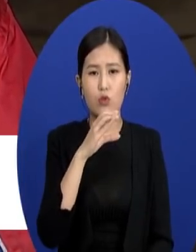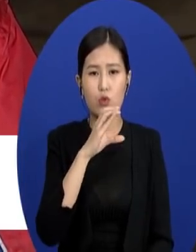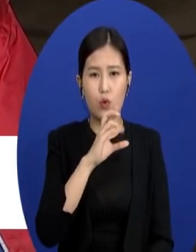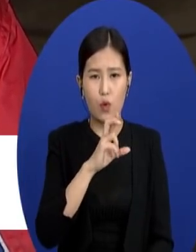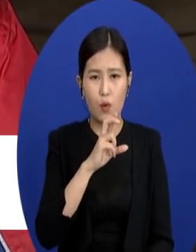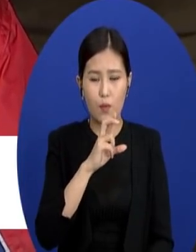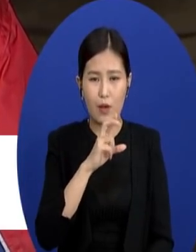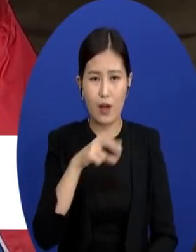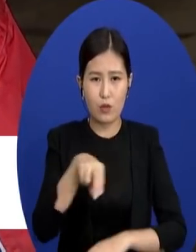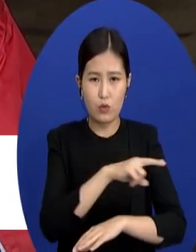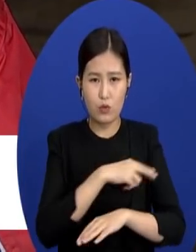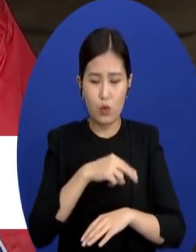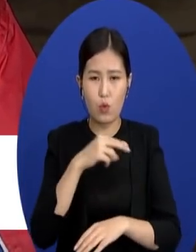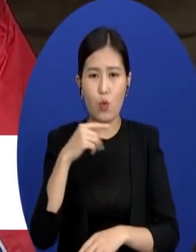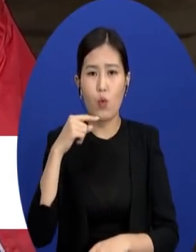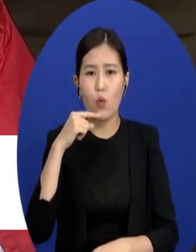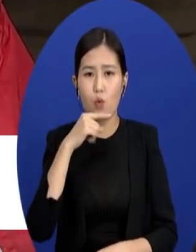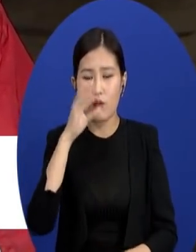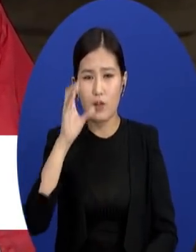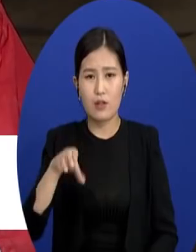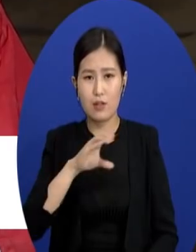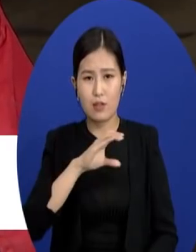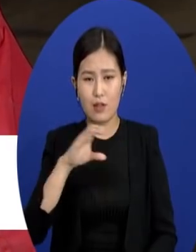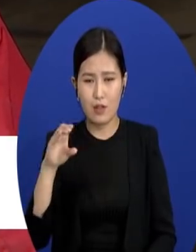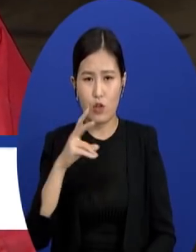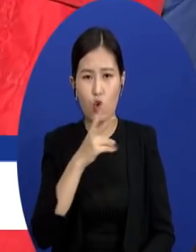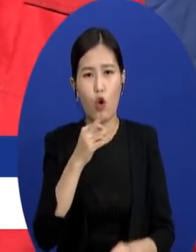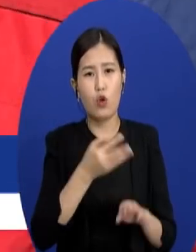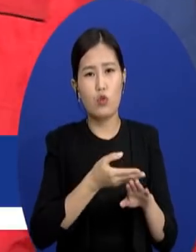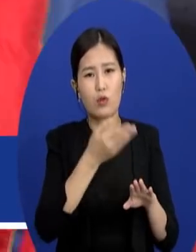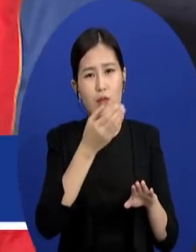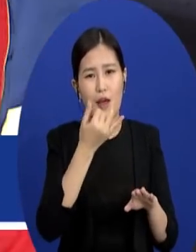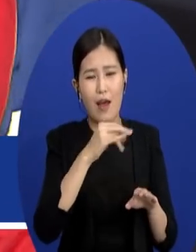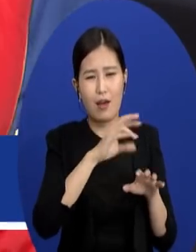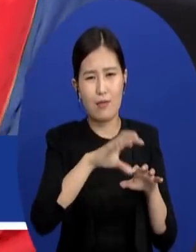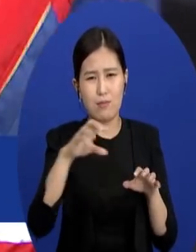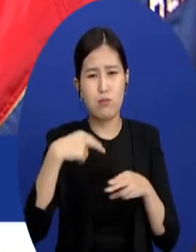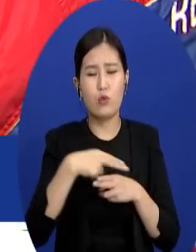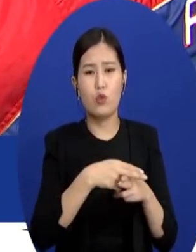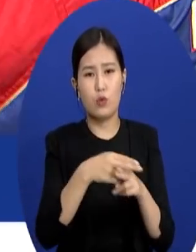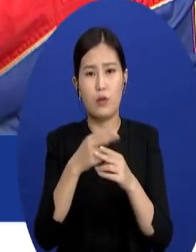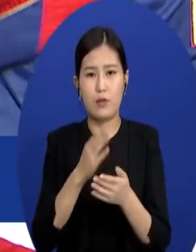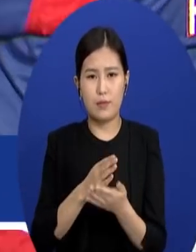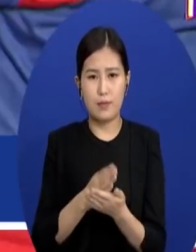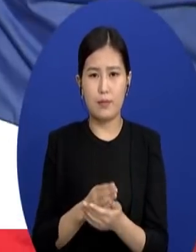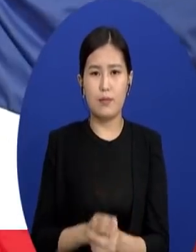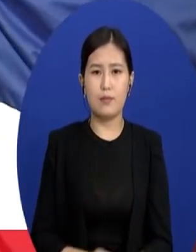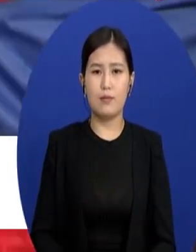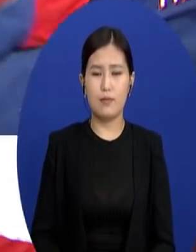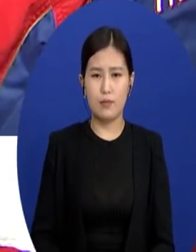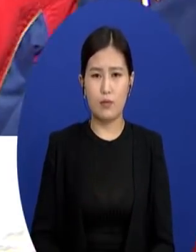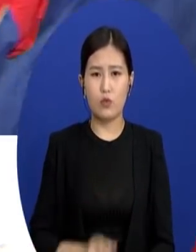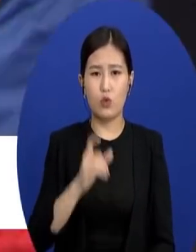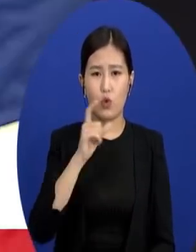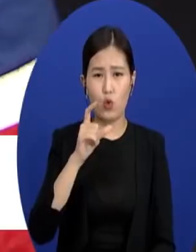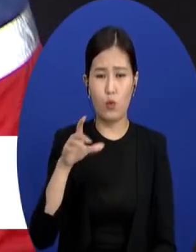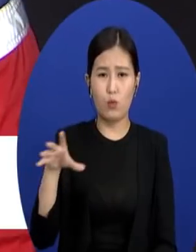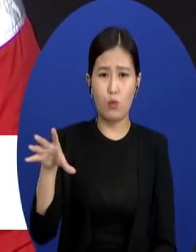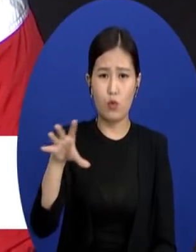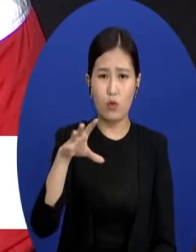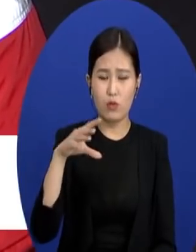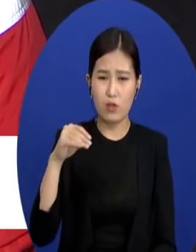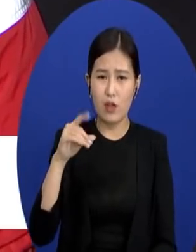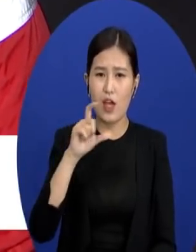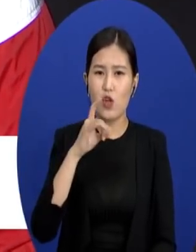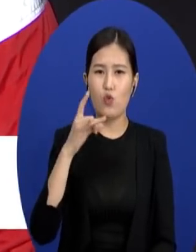махаар 300 хүртэл бас хүрэхээс өнөөдөр 200 хүртэл бас өнөөдөр бас тусламж Тэд эрүүл сарвал эдэр чирэг битээ хэрнээ залхуугаасаа